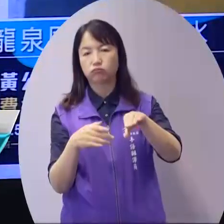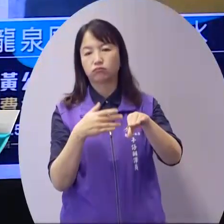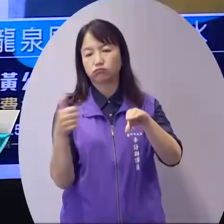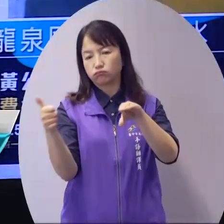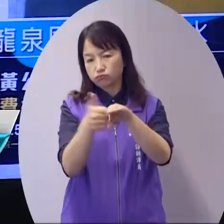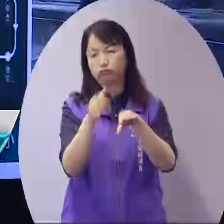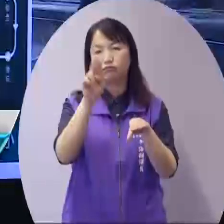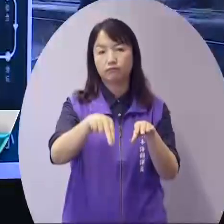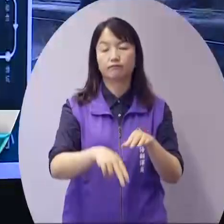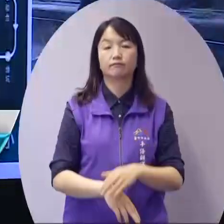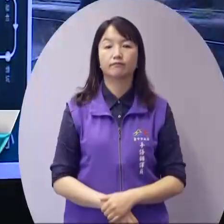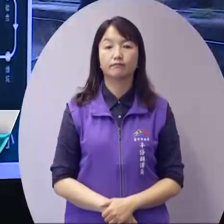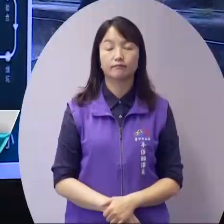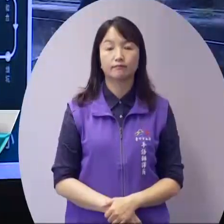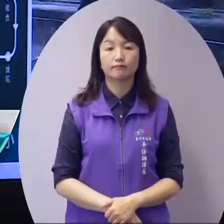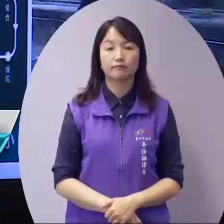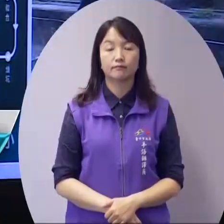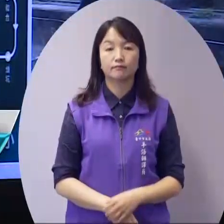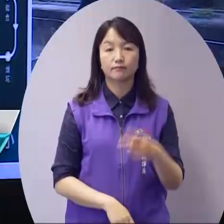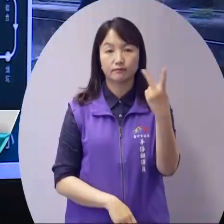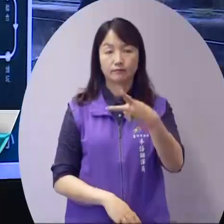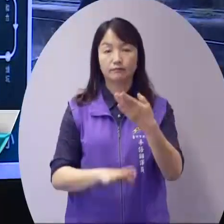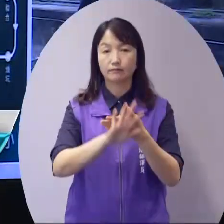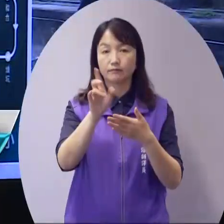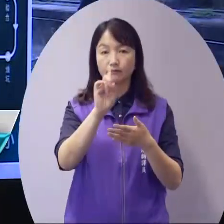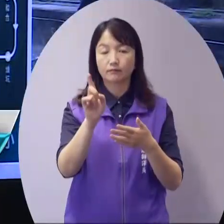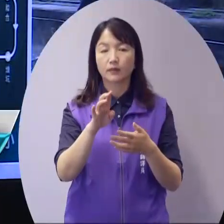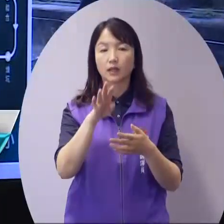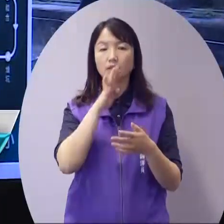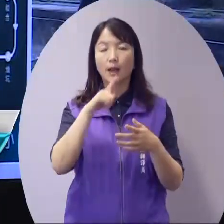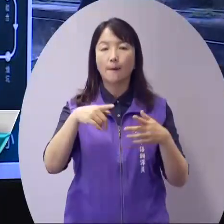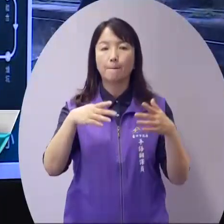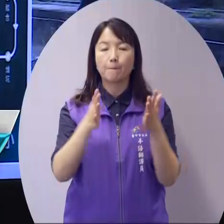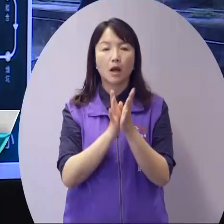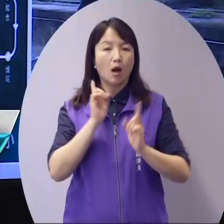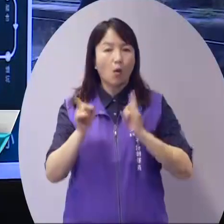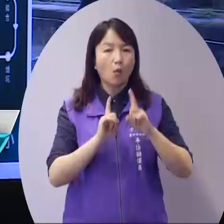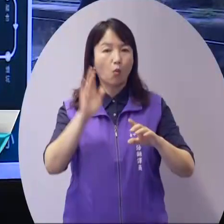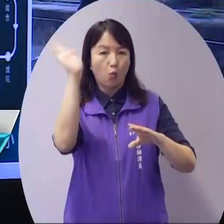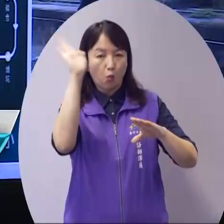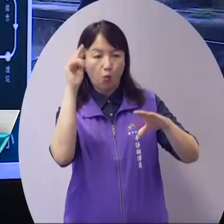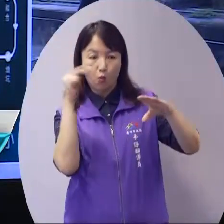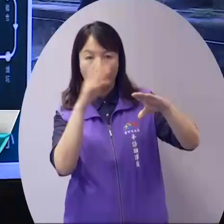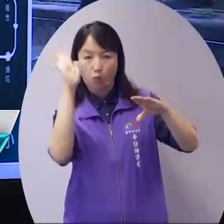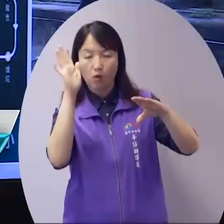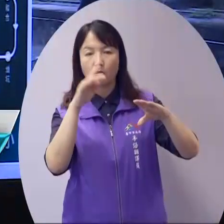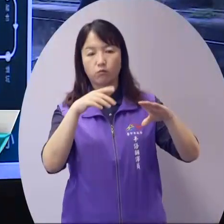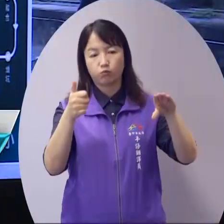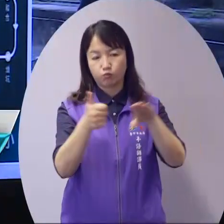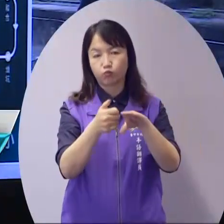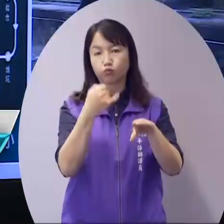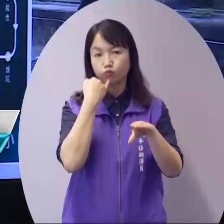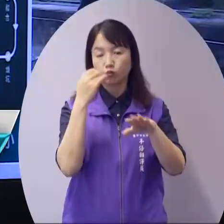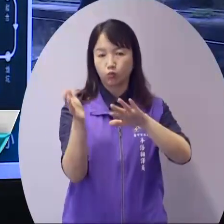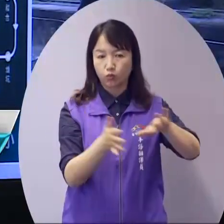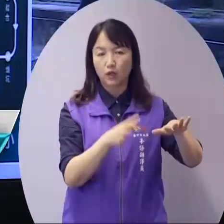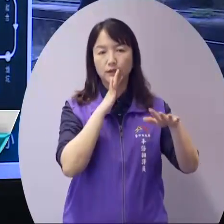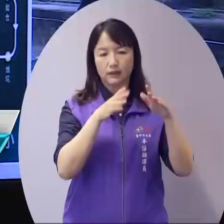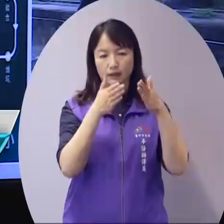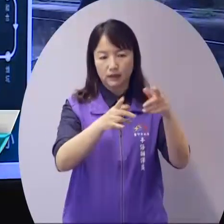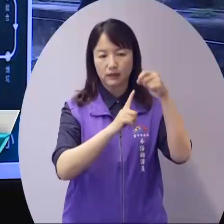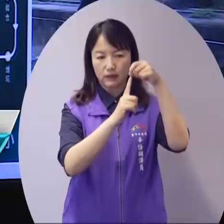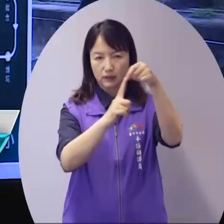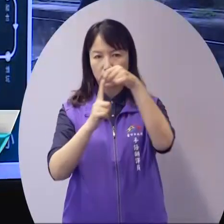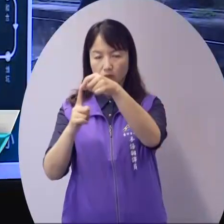客。下一页。那另外当然除了这个随招随停之外，它回到了正常的有公车的路线的地